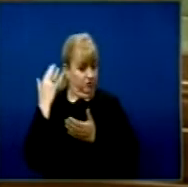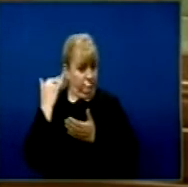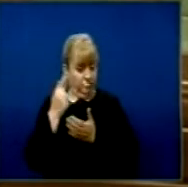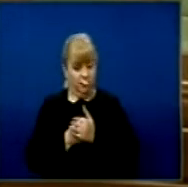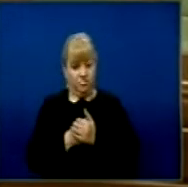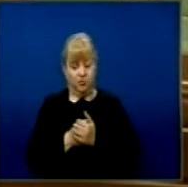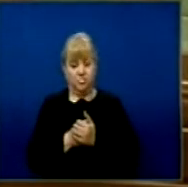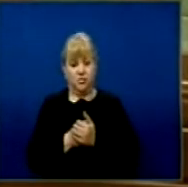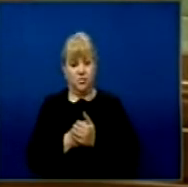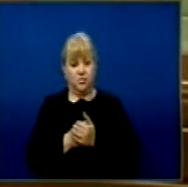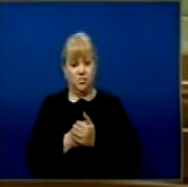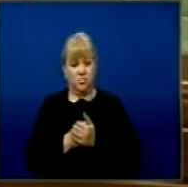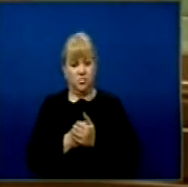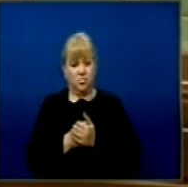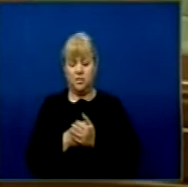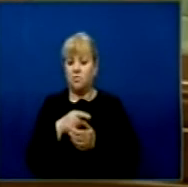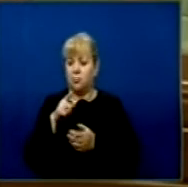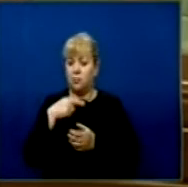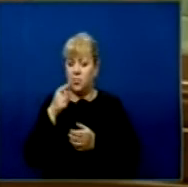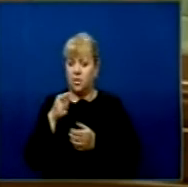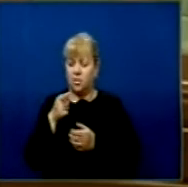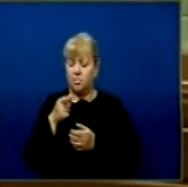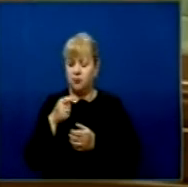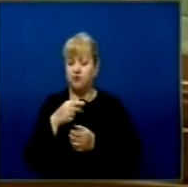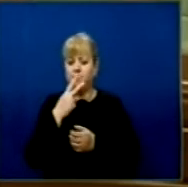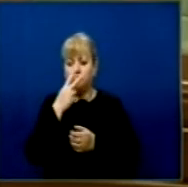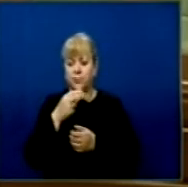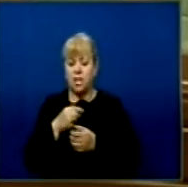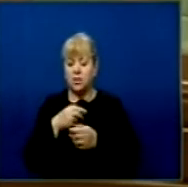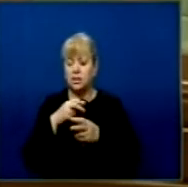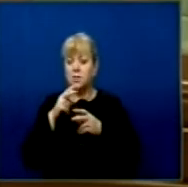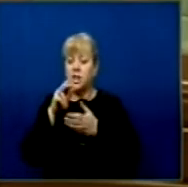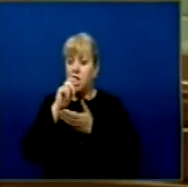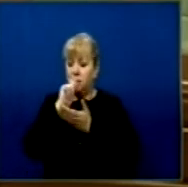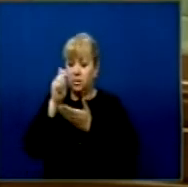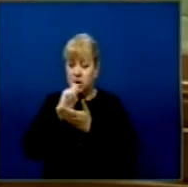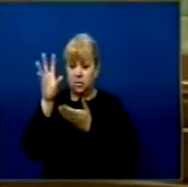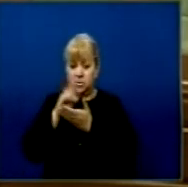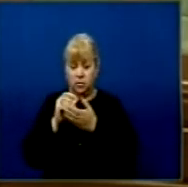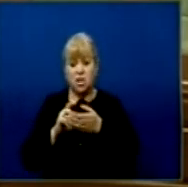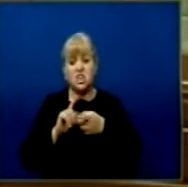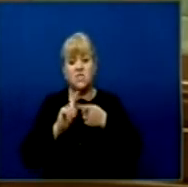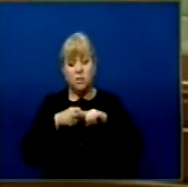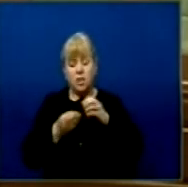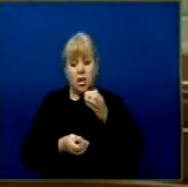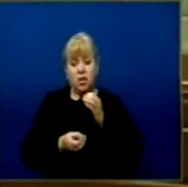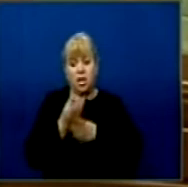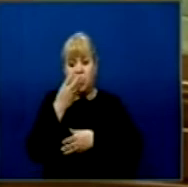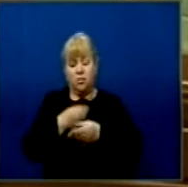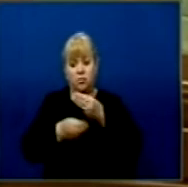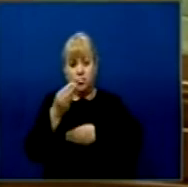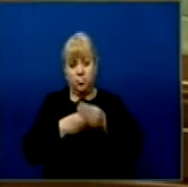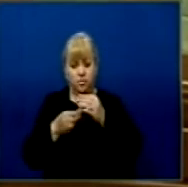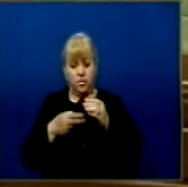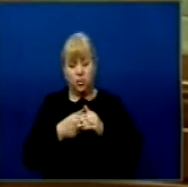jashtë trendit ditës, ai ka ardhur në një përfundim pas një analize të zhvillimeve ekonomike, makroekonomike në Kosovë prej vitit 2008 deri në